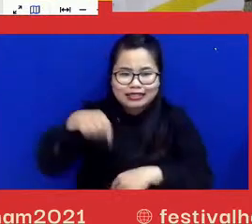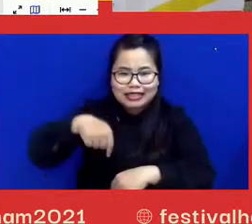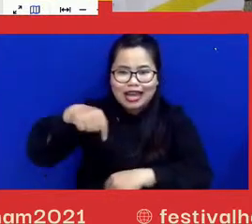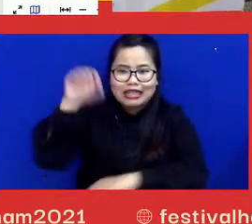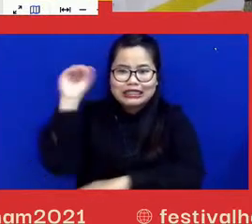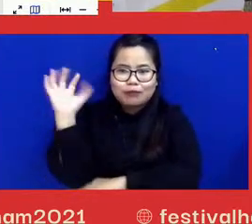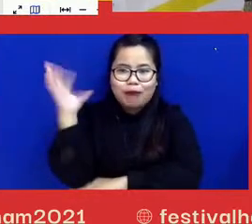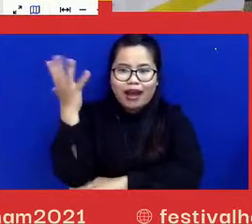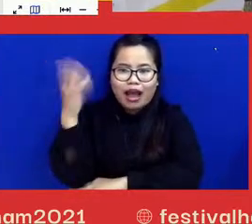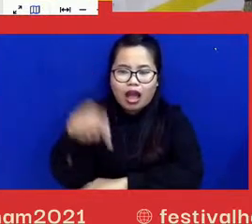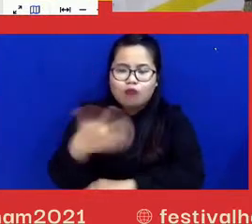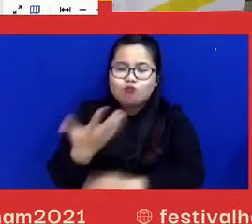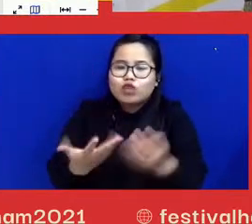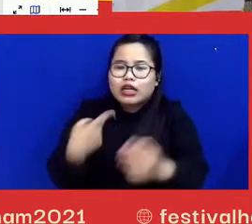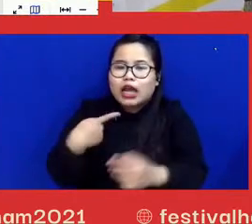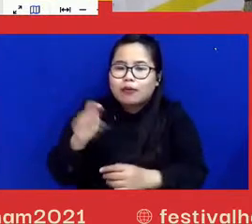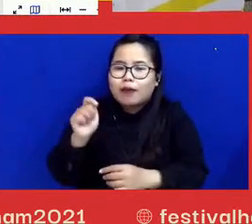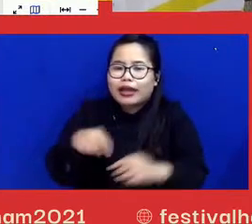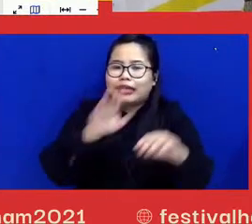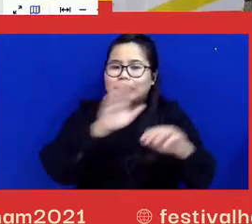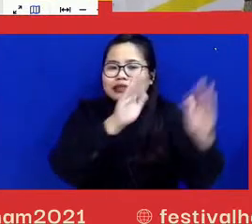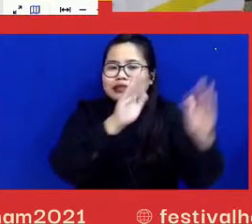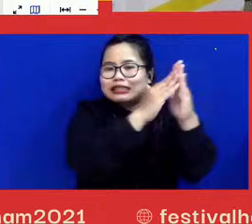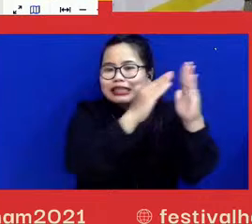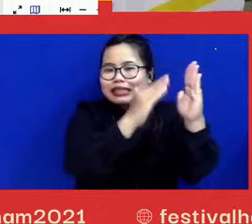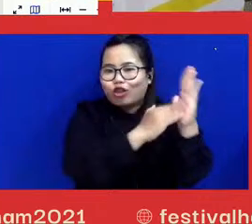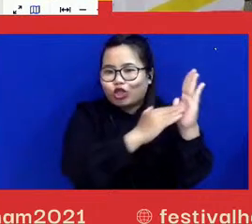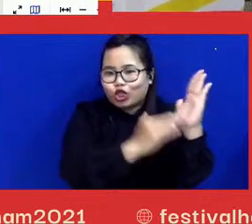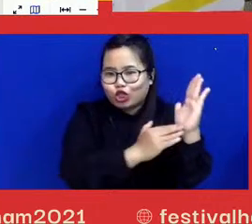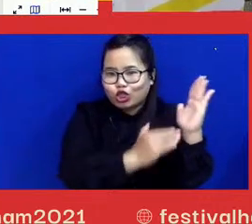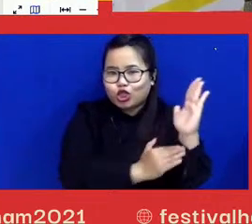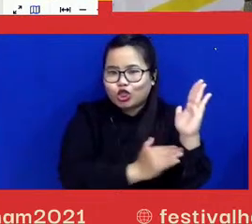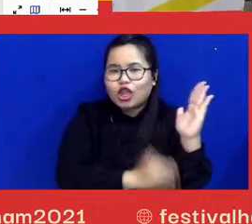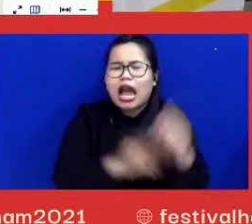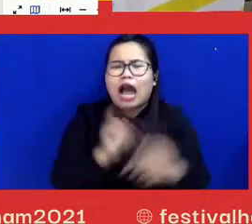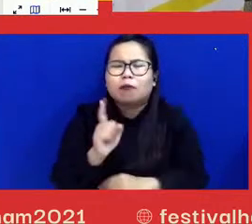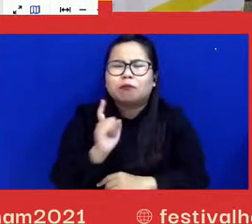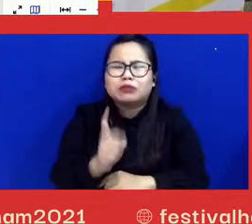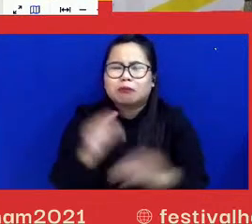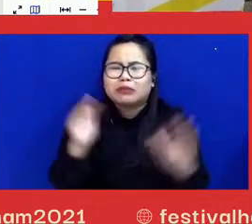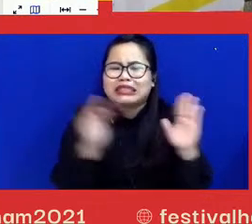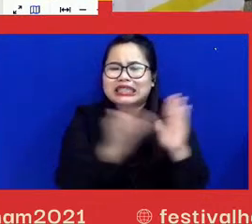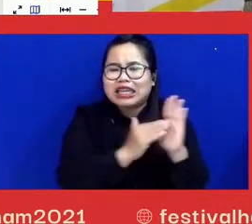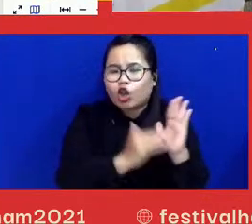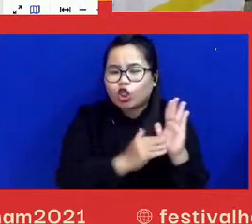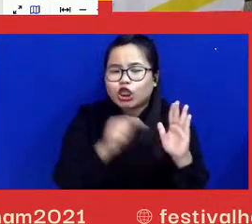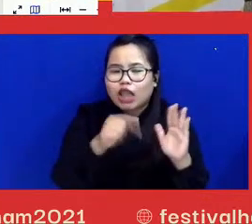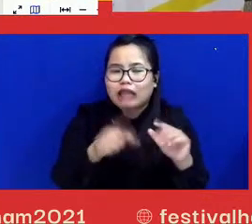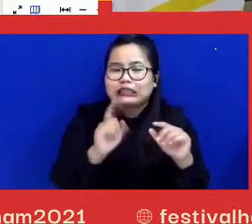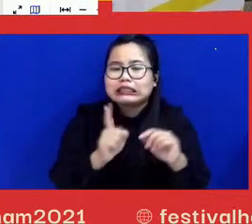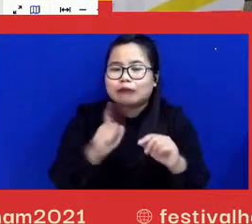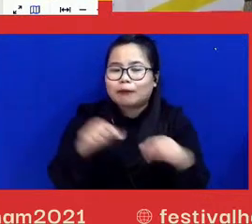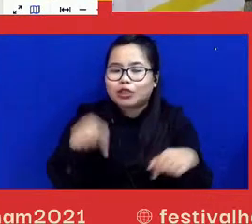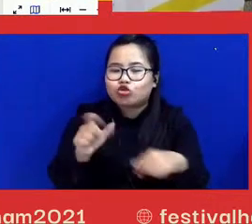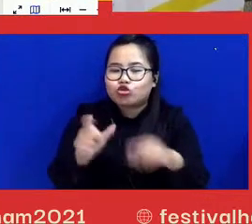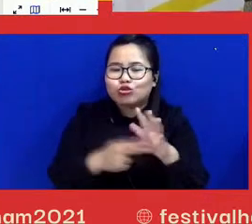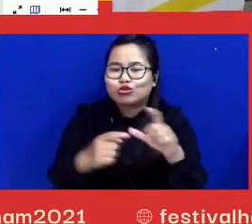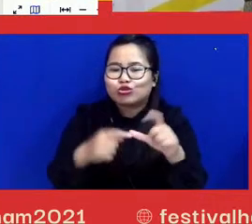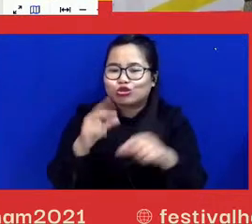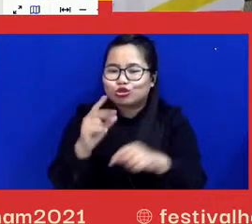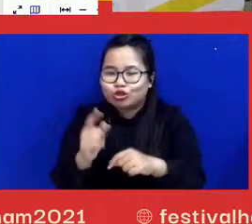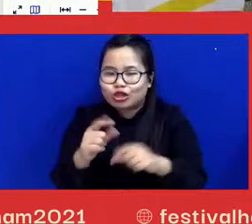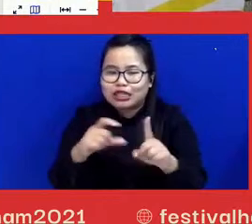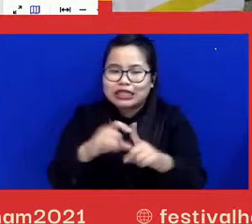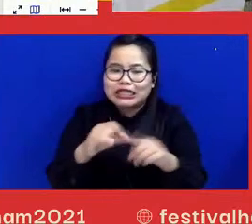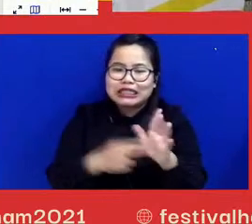maka kami akan menggunakan sticky note juga. Kenapa? Karena unsur dinamis, unsur fleksibelnya itu